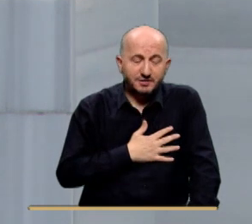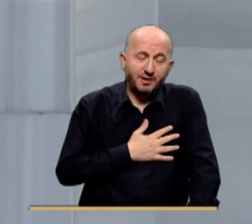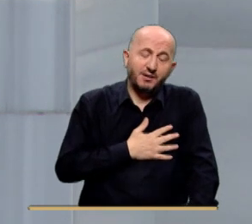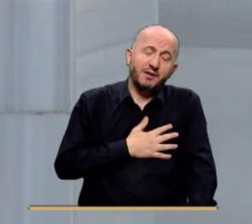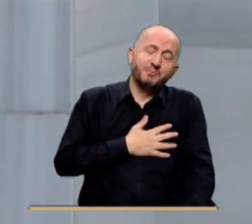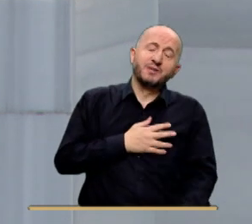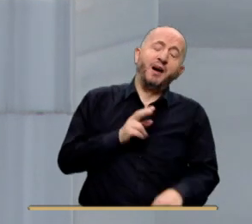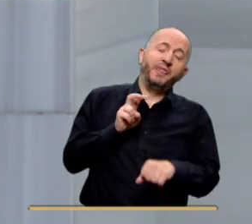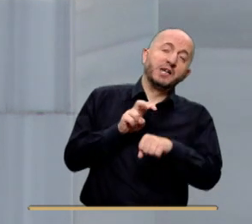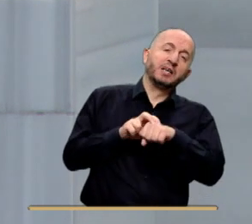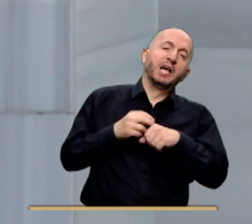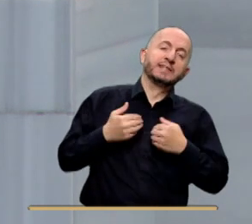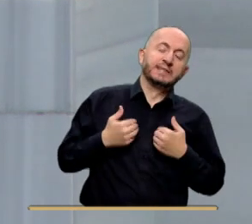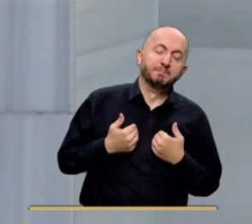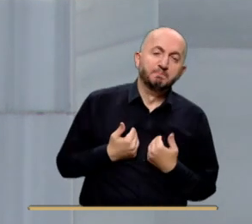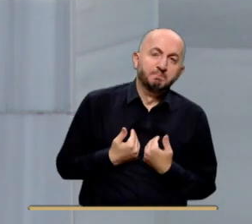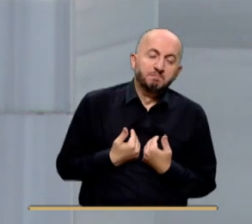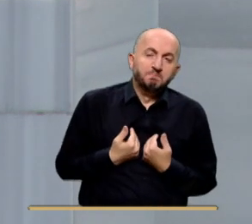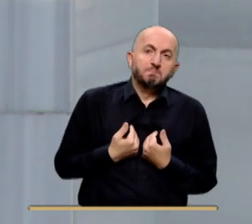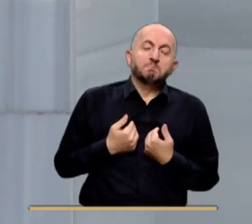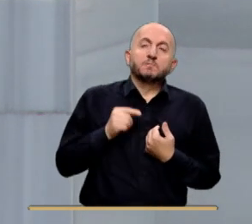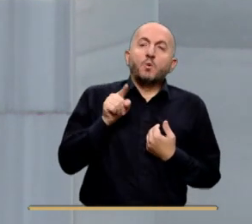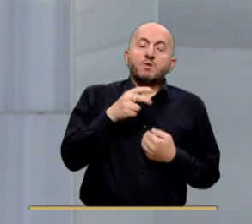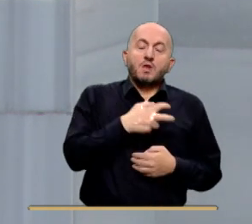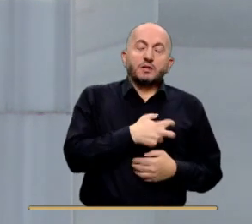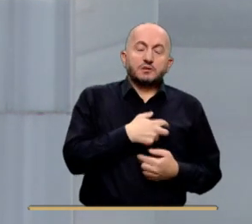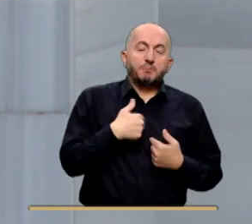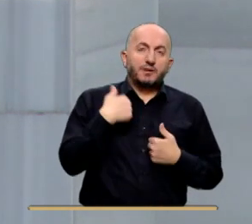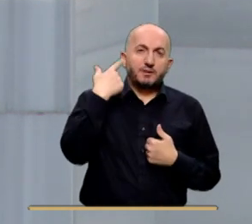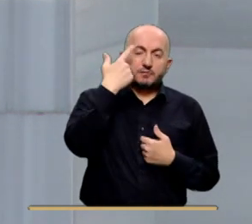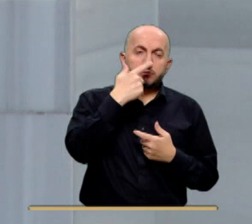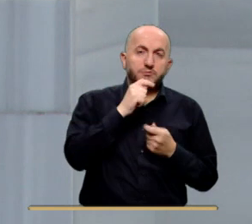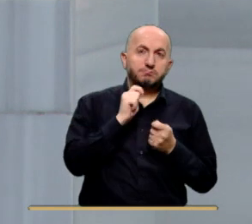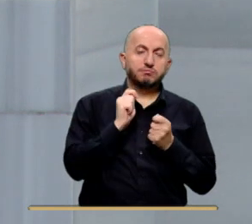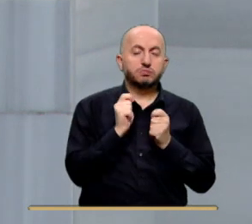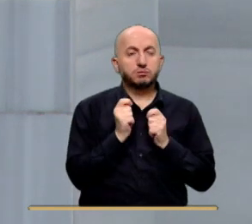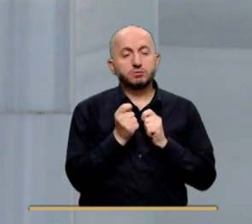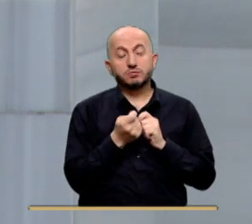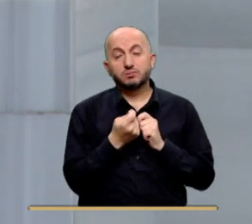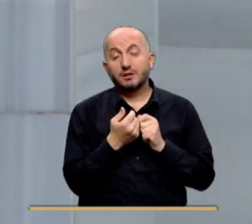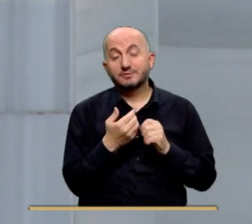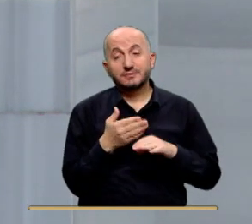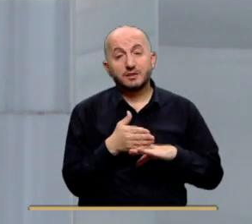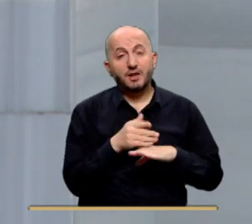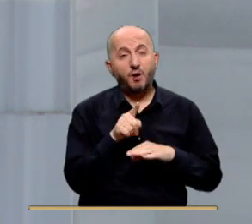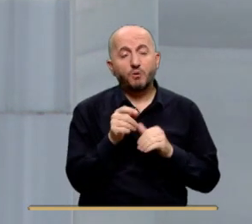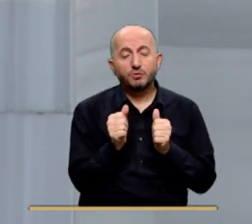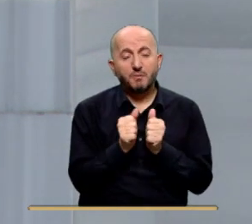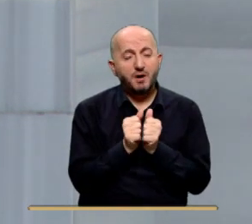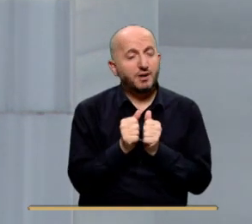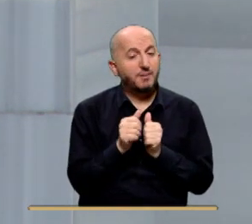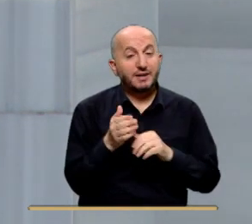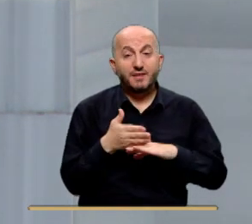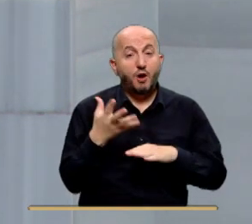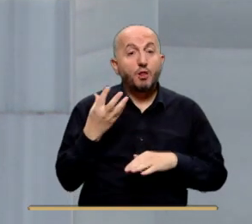sellemi hatırladım. Onun aşkı beni bu hale soktu. Yani onunla niye olamadım? Allah